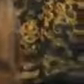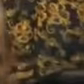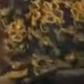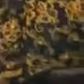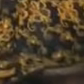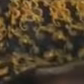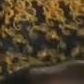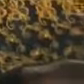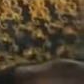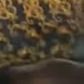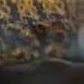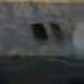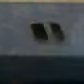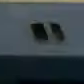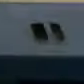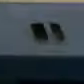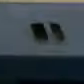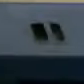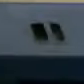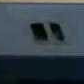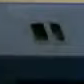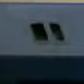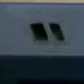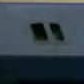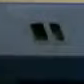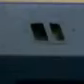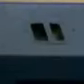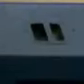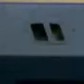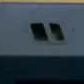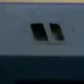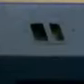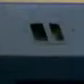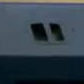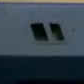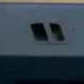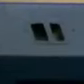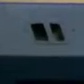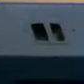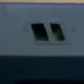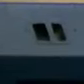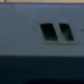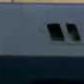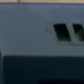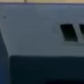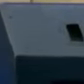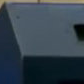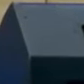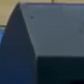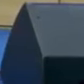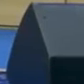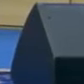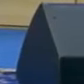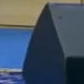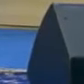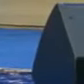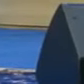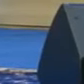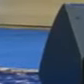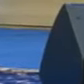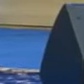vie je te vois là bas et tout ce qui semble